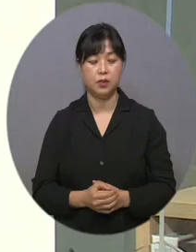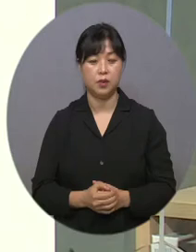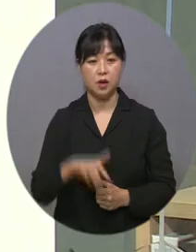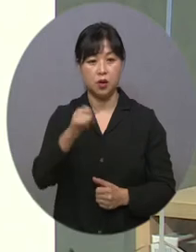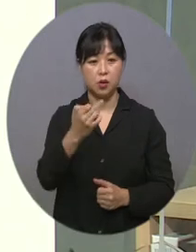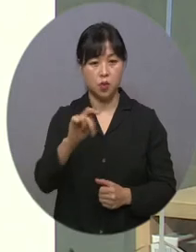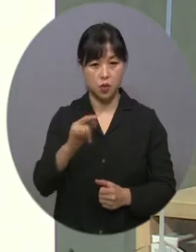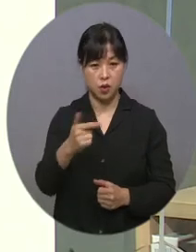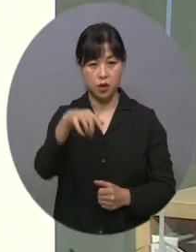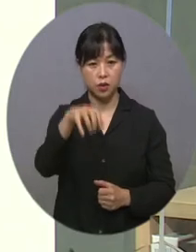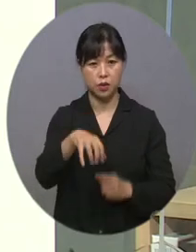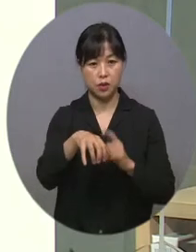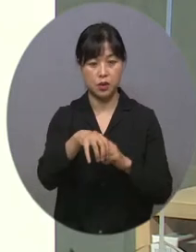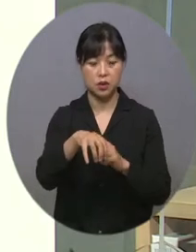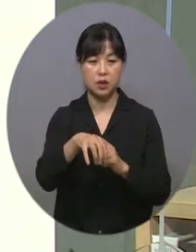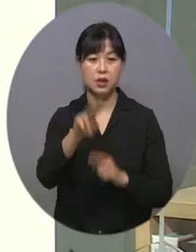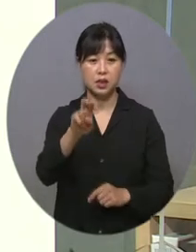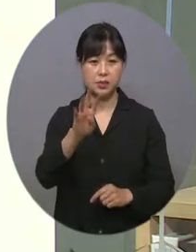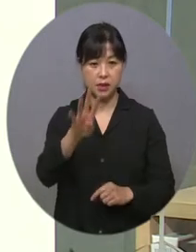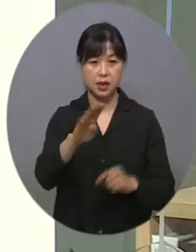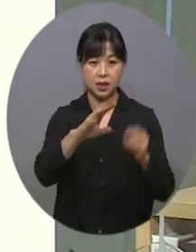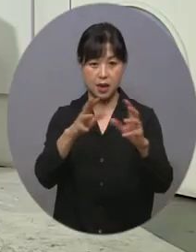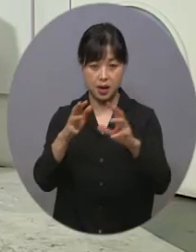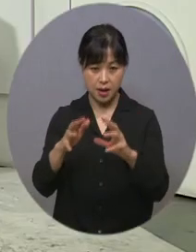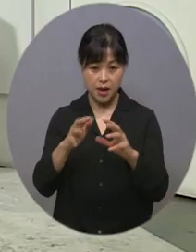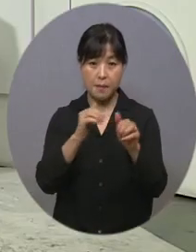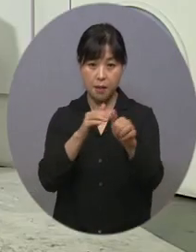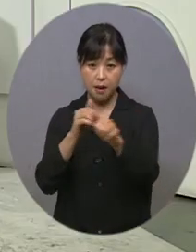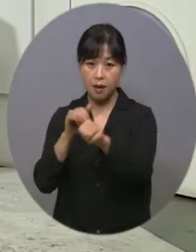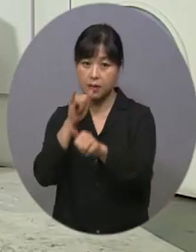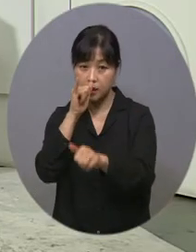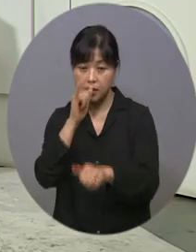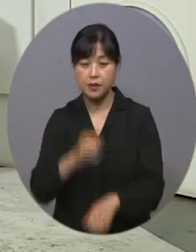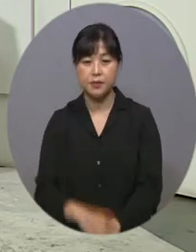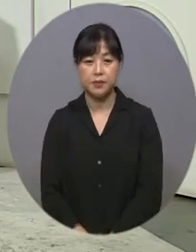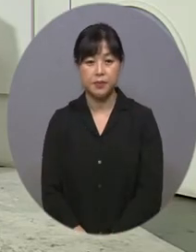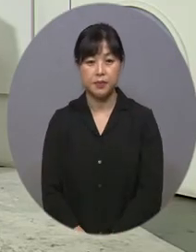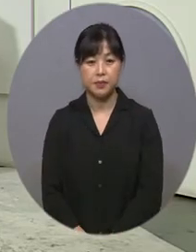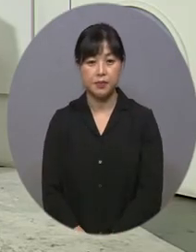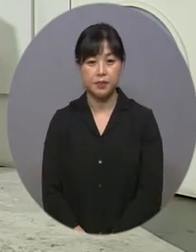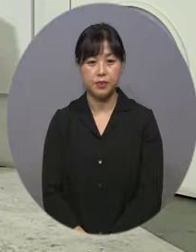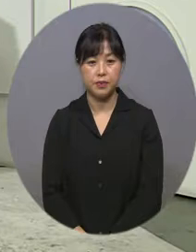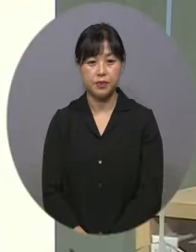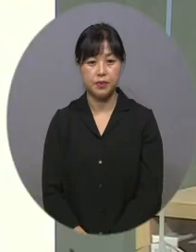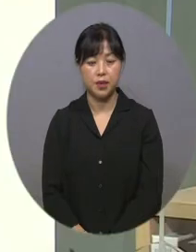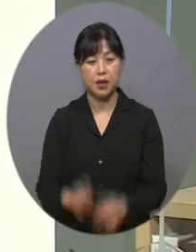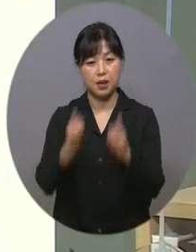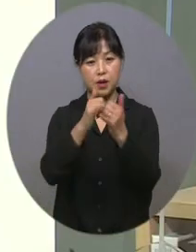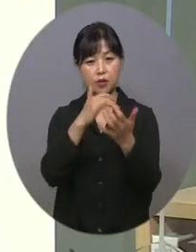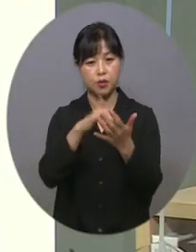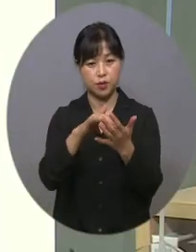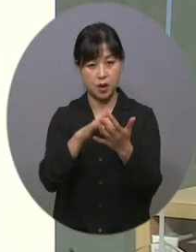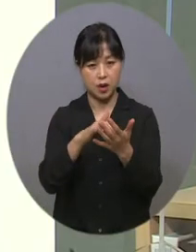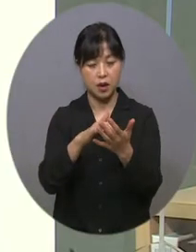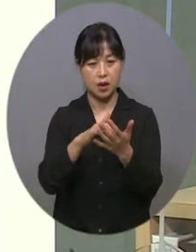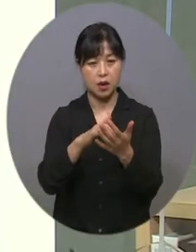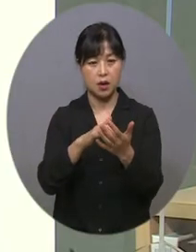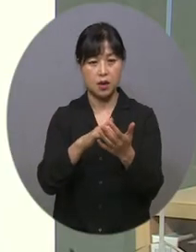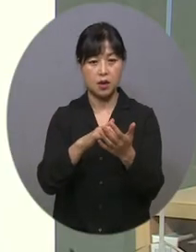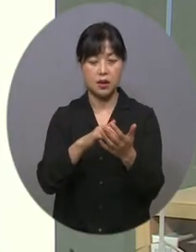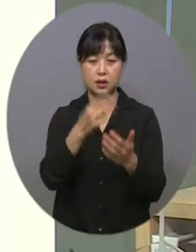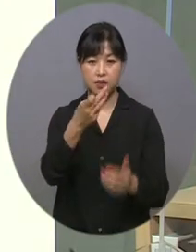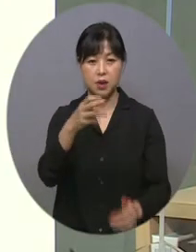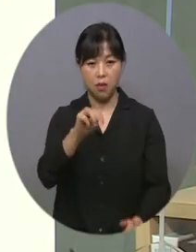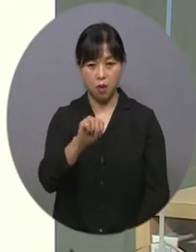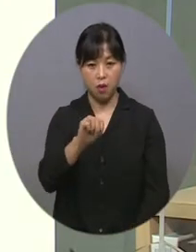공간은 24개국에 예. 나가 있고 예. 그렇습니까? 예. 예. 예. 그리고 인구가 12억이